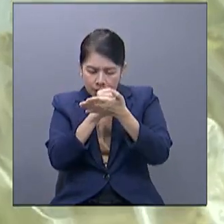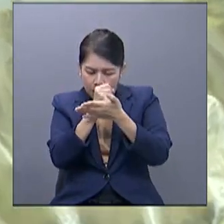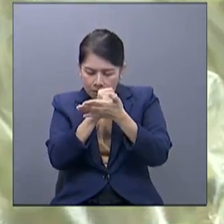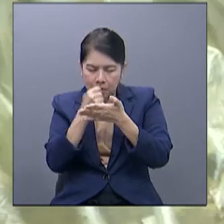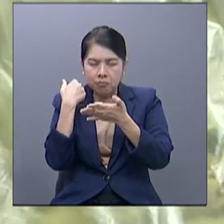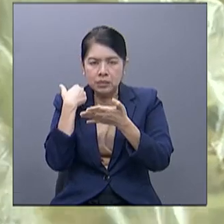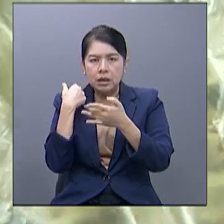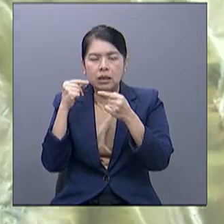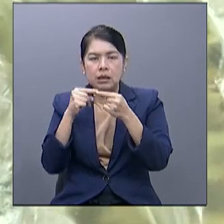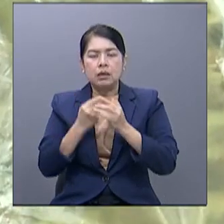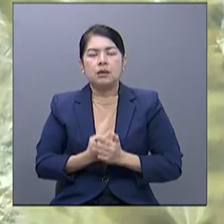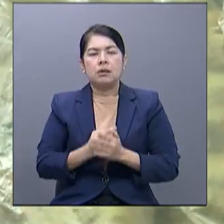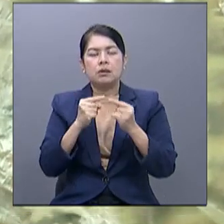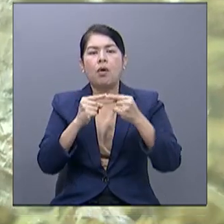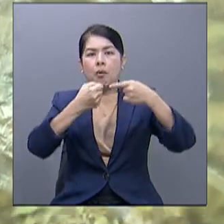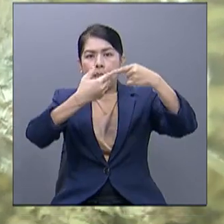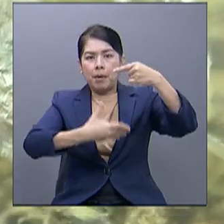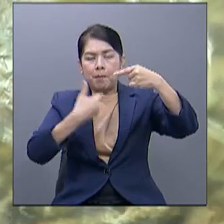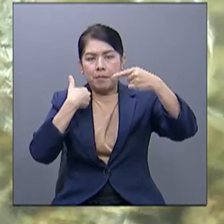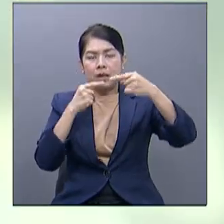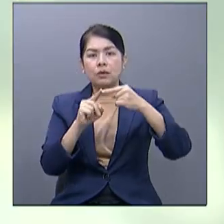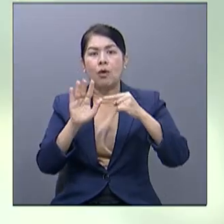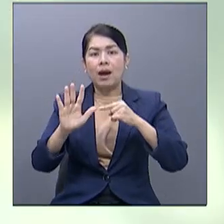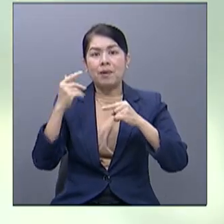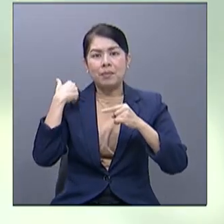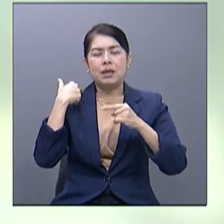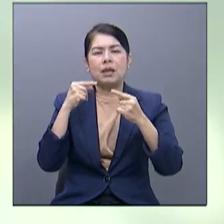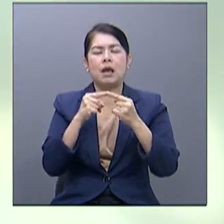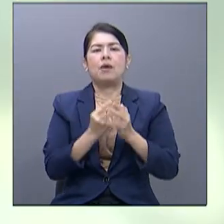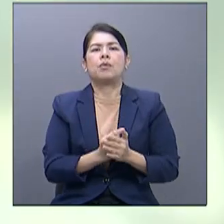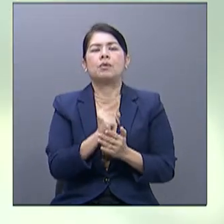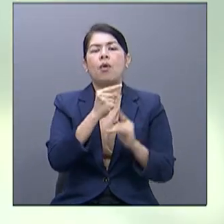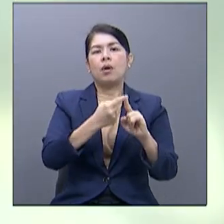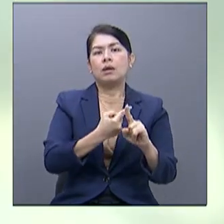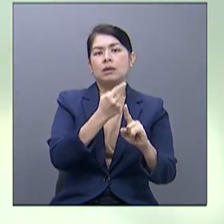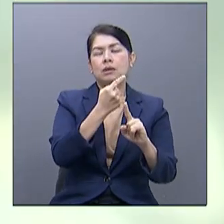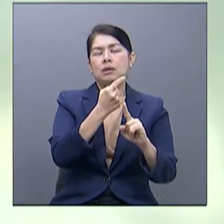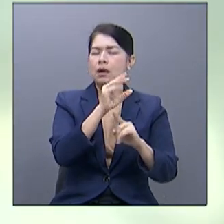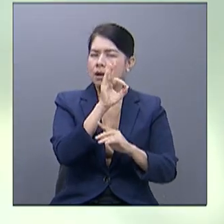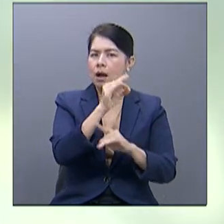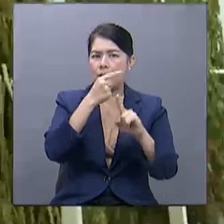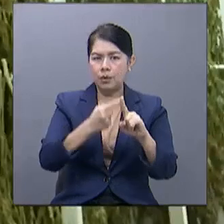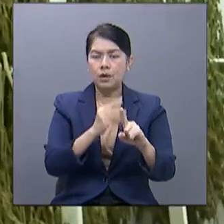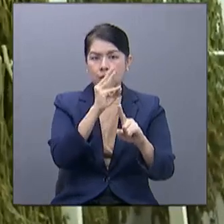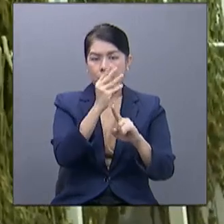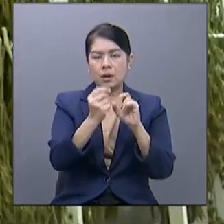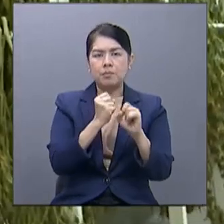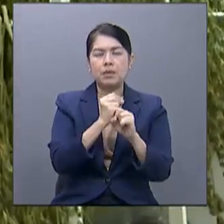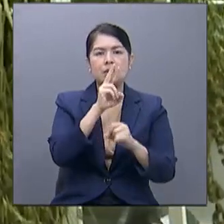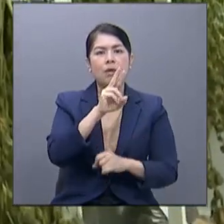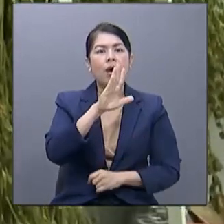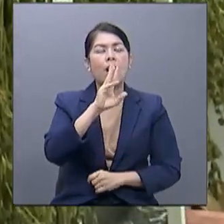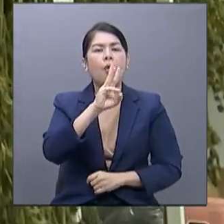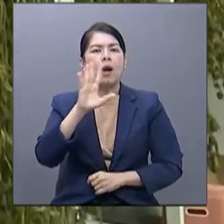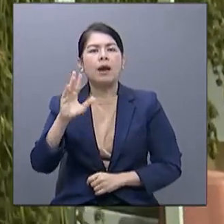ลังจากที่มีกฎหมายปลดล็อกและมีผลบังคับใช้มาตั้งแต่9มิถุนายนปี2565นะคะซึ่งกฎหมายฉ